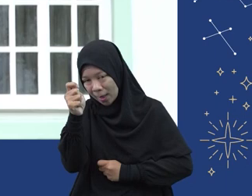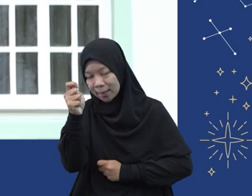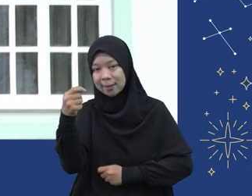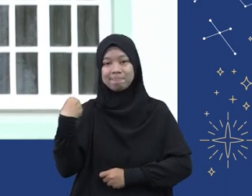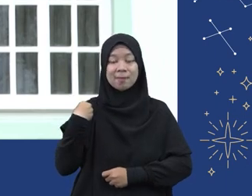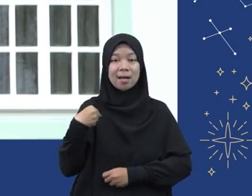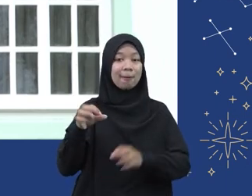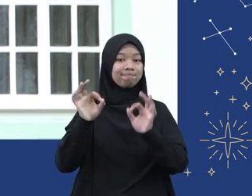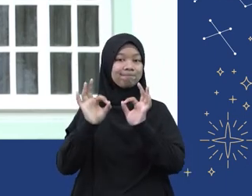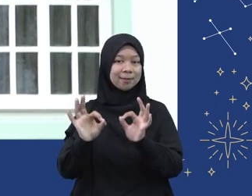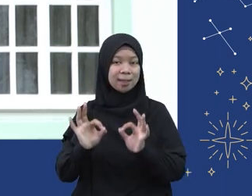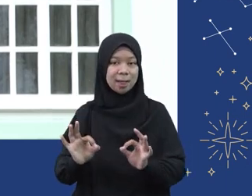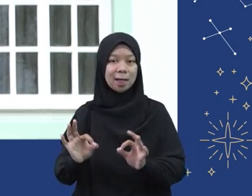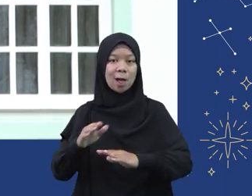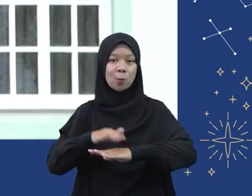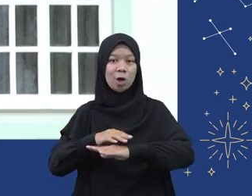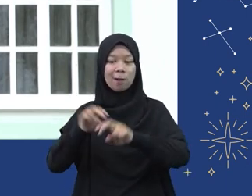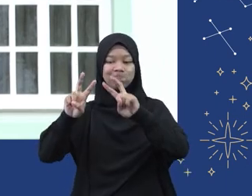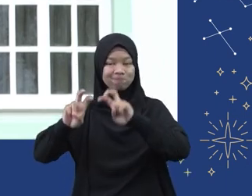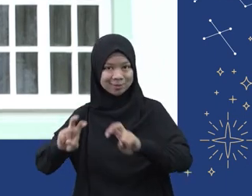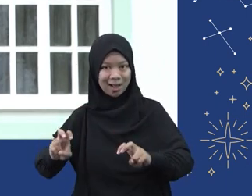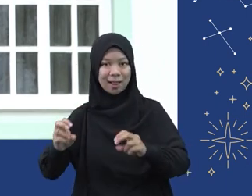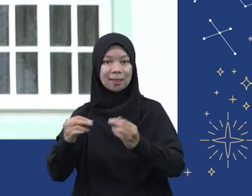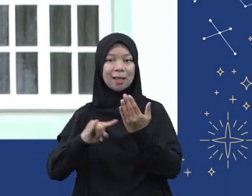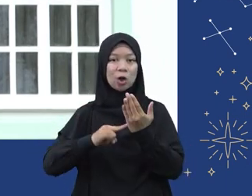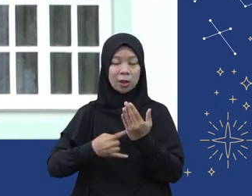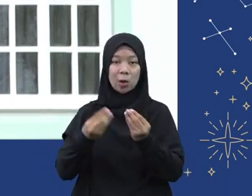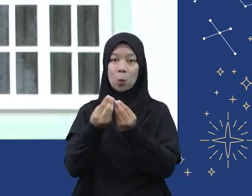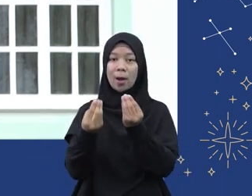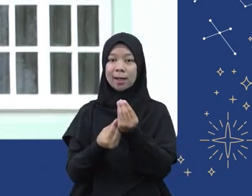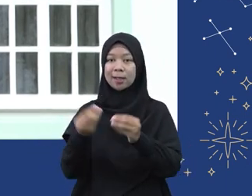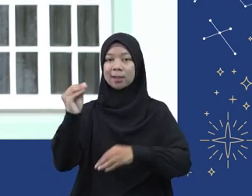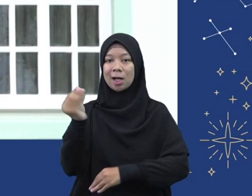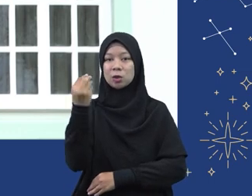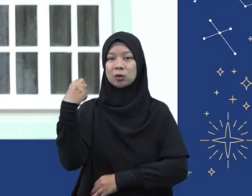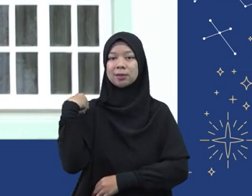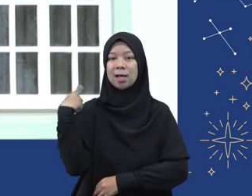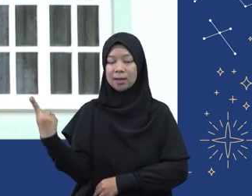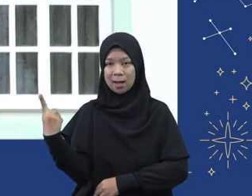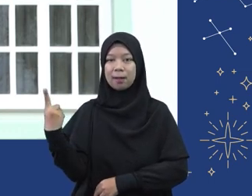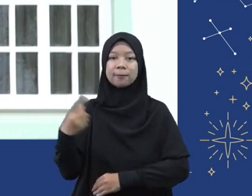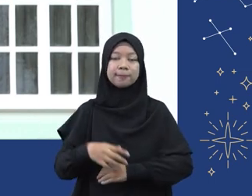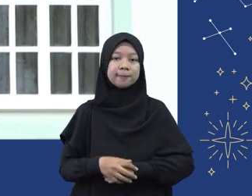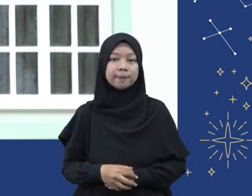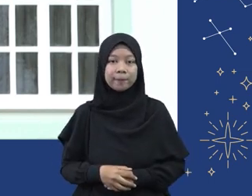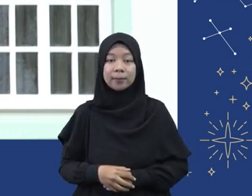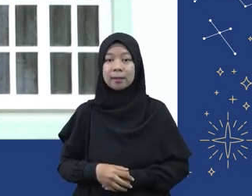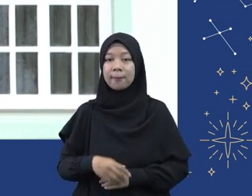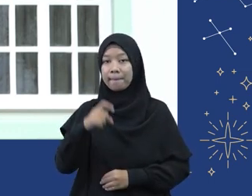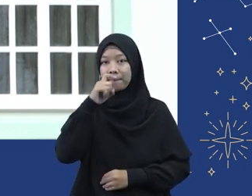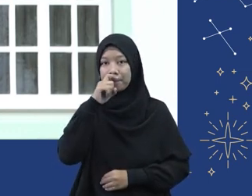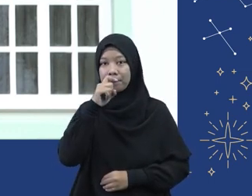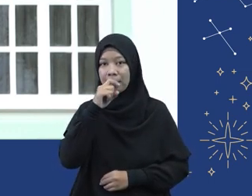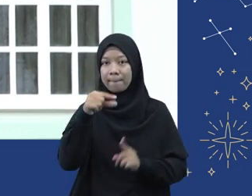Pendidikan Kebudayaan riset dan teknologi yang diwakili oleh Direktur Jenderal pendidikan tinggi riset dan teknologi Profesor